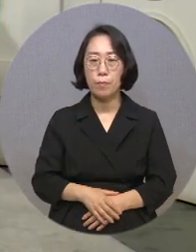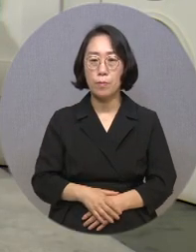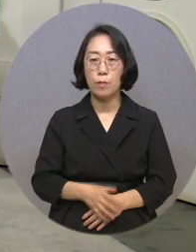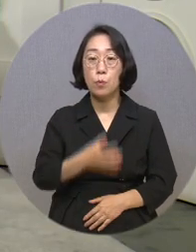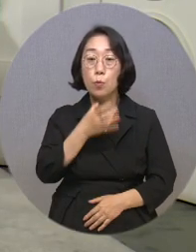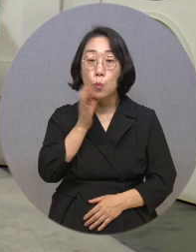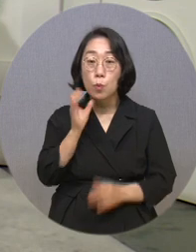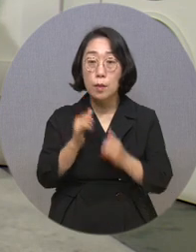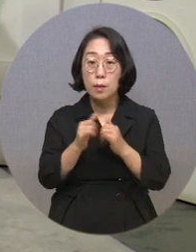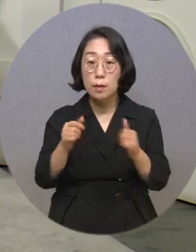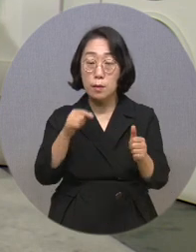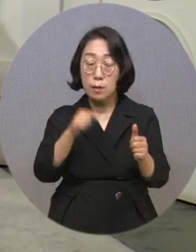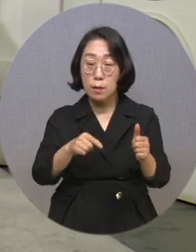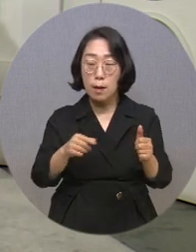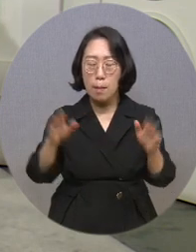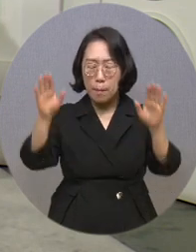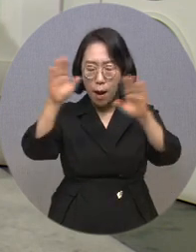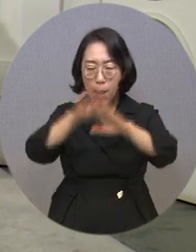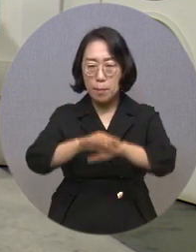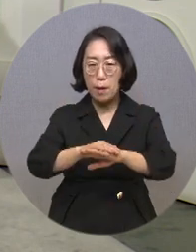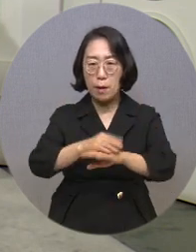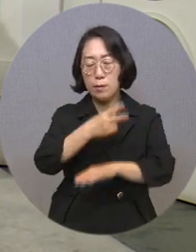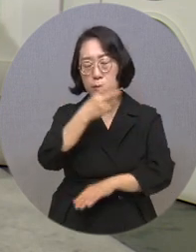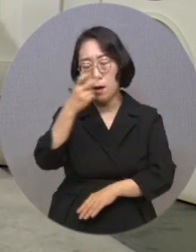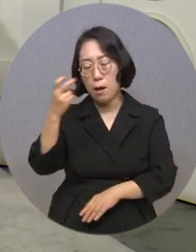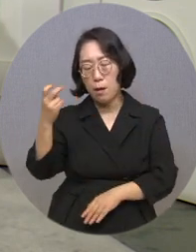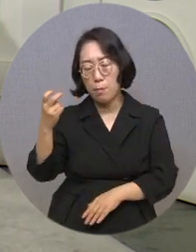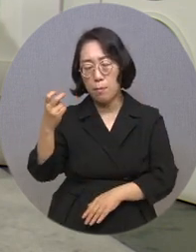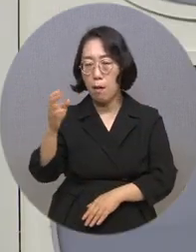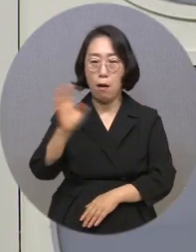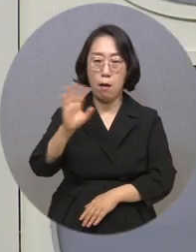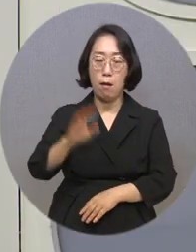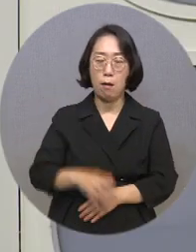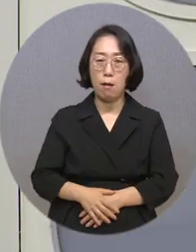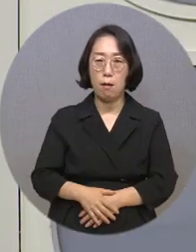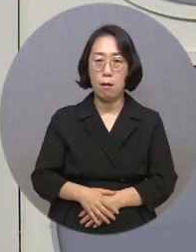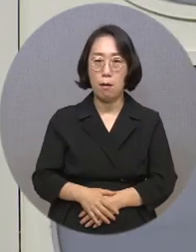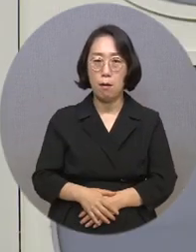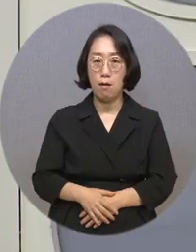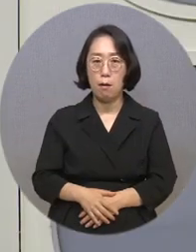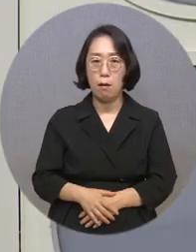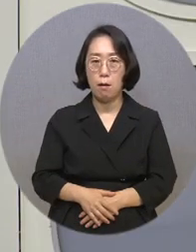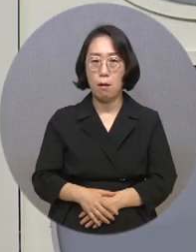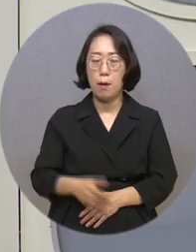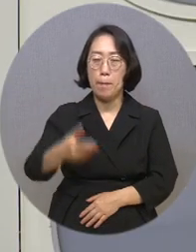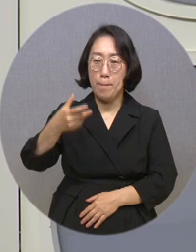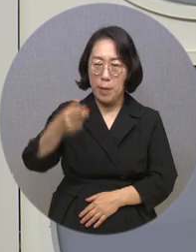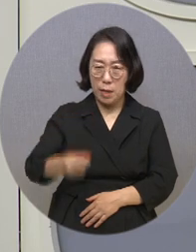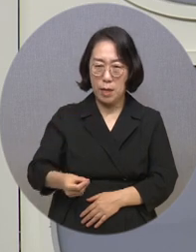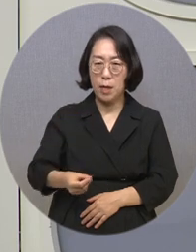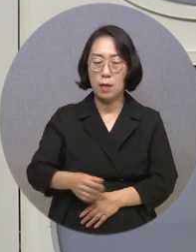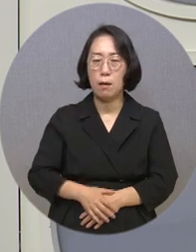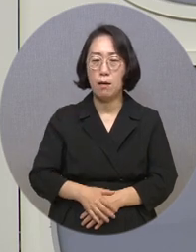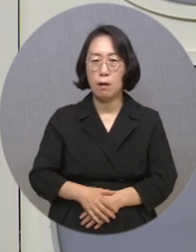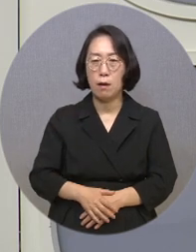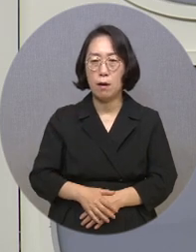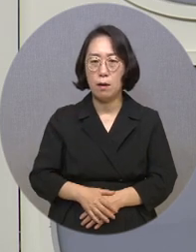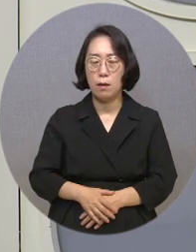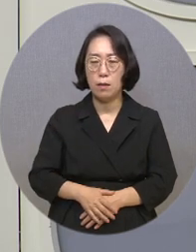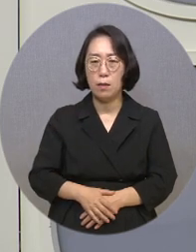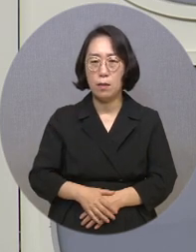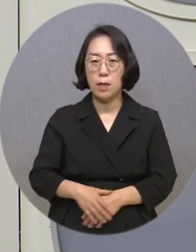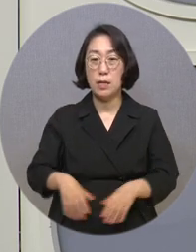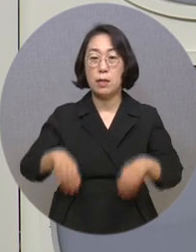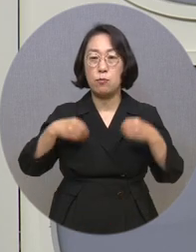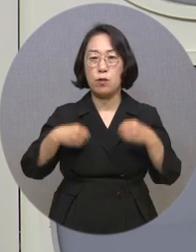어르신이 밤에 잠을 안 주무셔요. 그러고는 변을 이제 봐가지고 막 이부자리를 막 흩트리는데